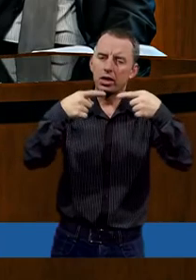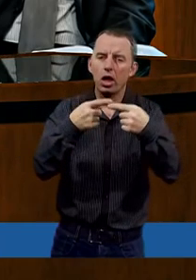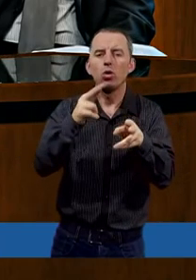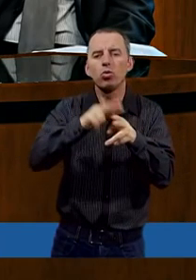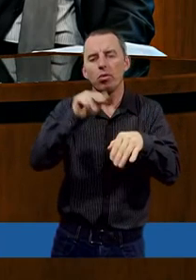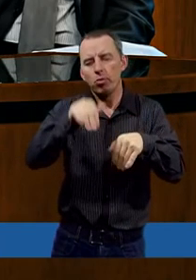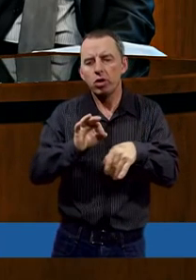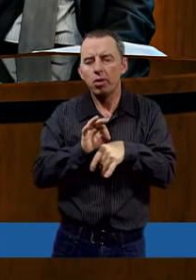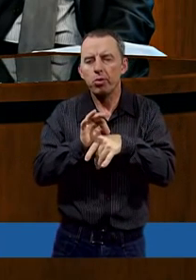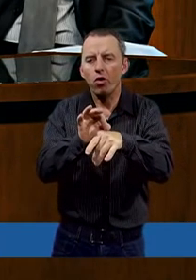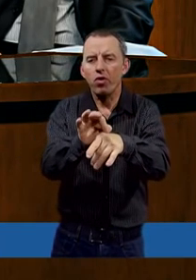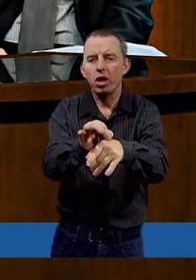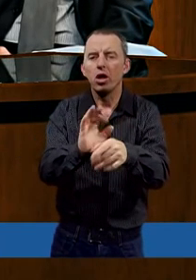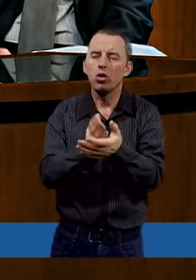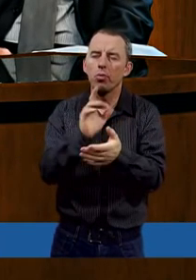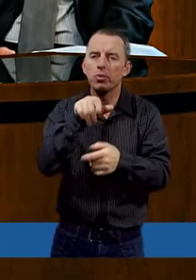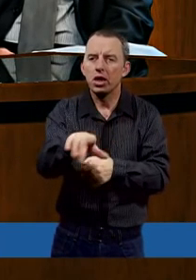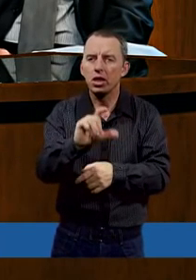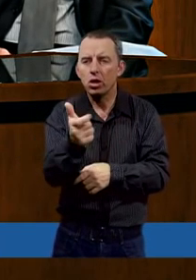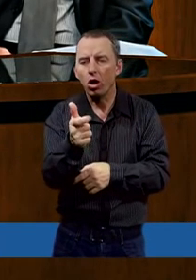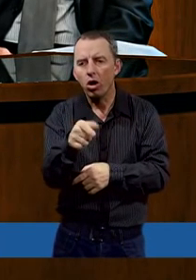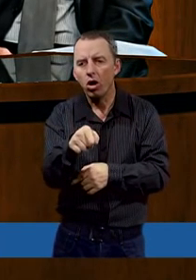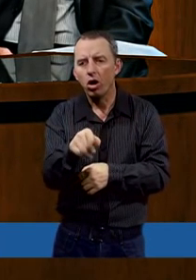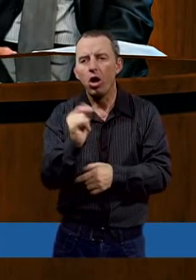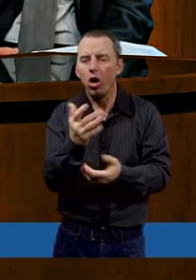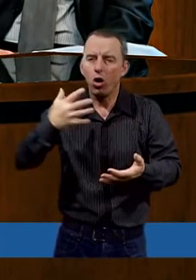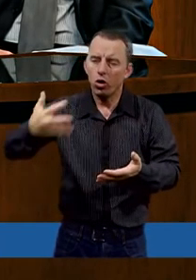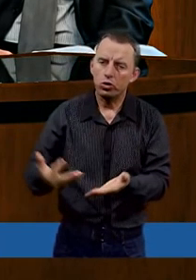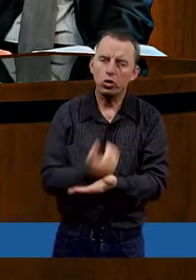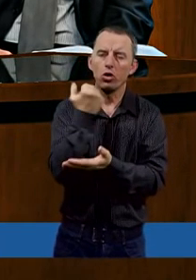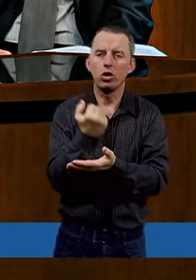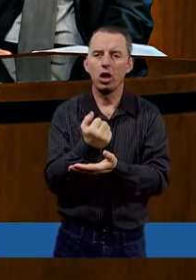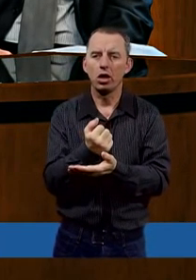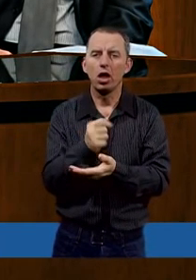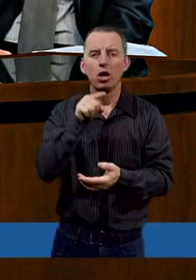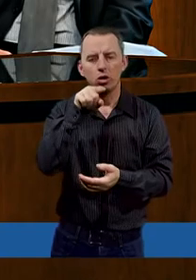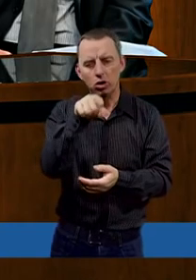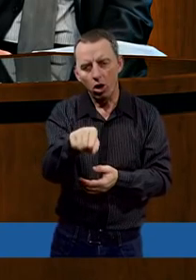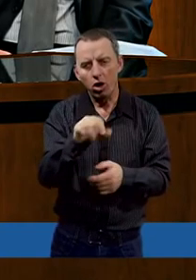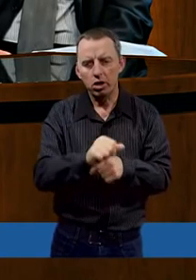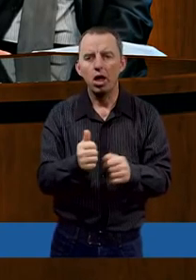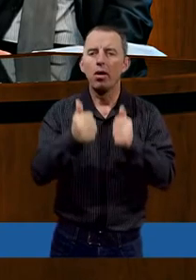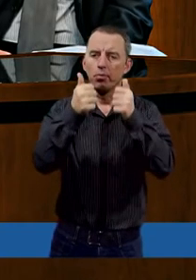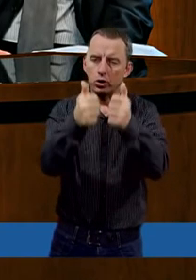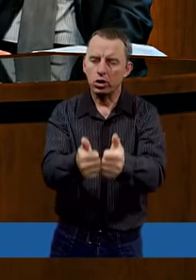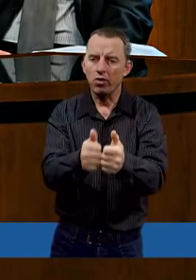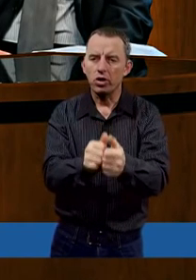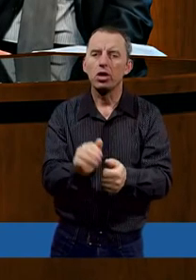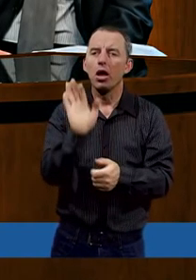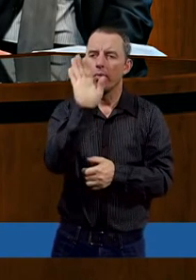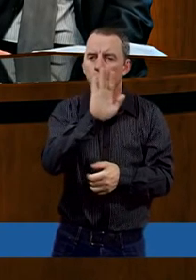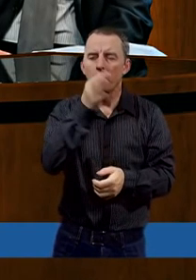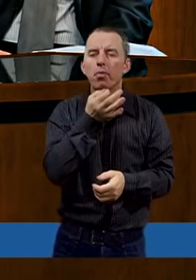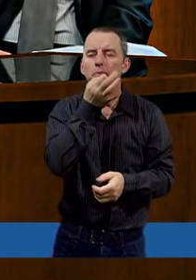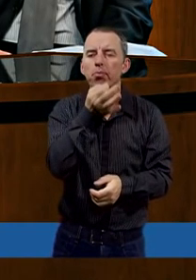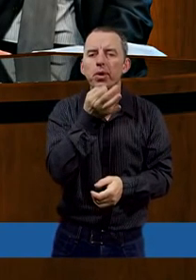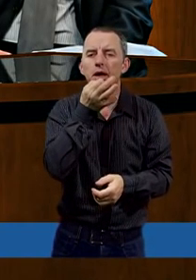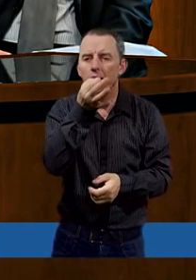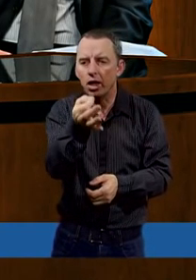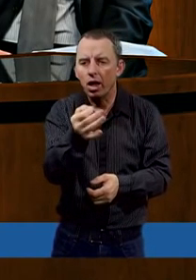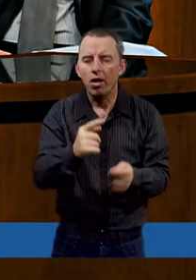prowadzi. Może coś przez to coś osiągnę. Ale i to jest jakby postawienie Panu Bogu tych pytań